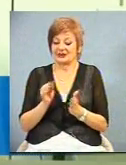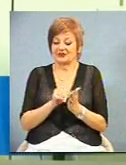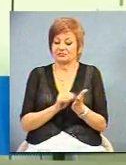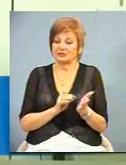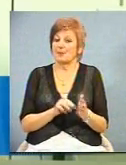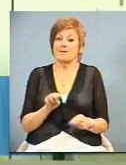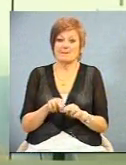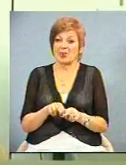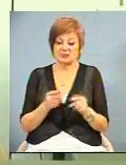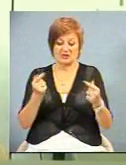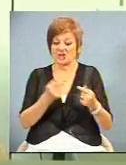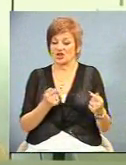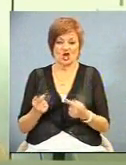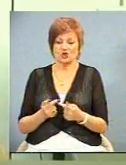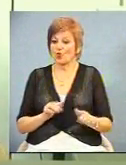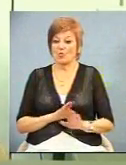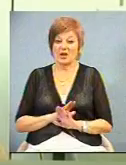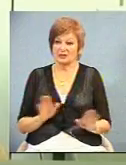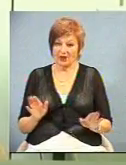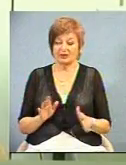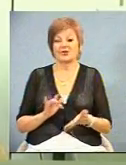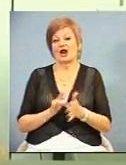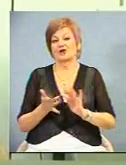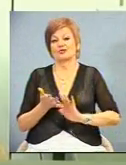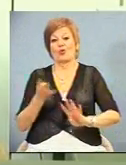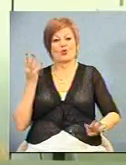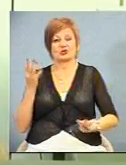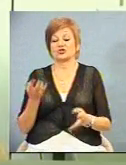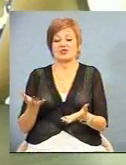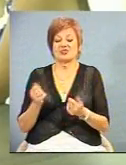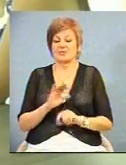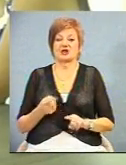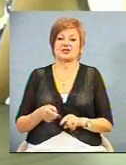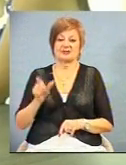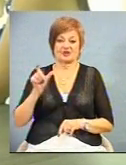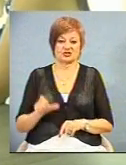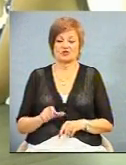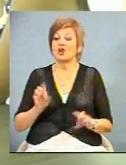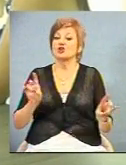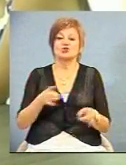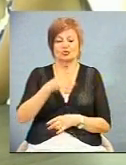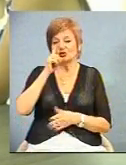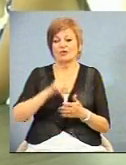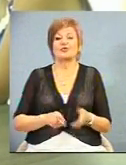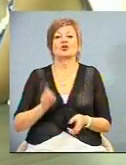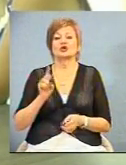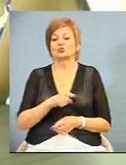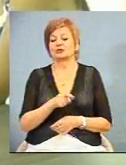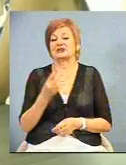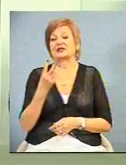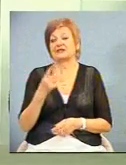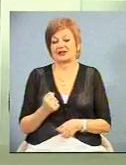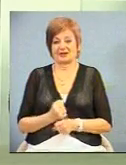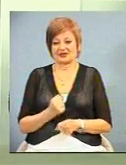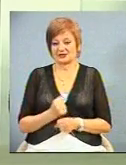будут совпадать, то электронная очередь не примет этого человека. Не нужно верить кому-то, что кто-то за 3 дня где-то